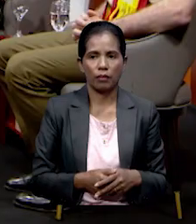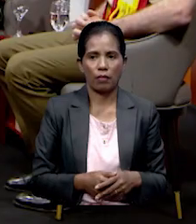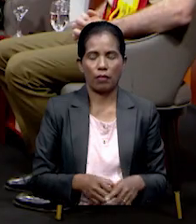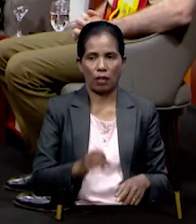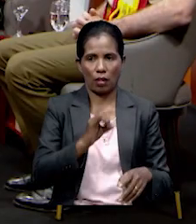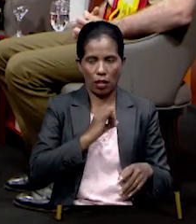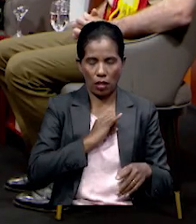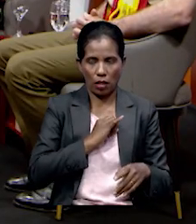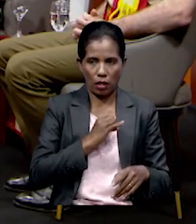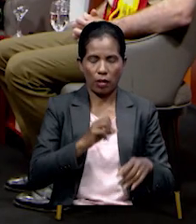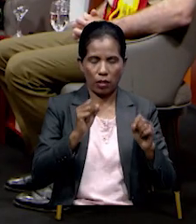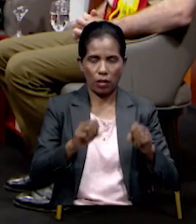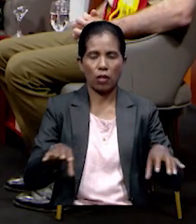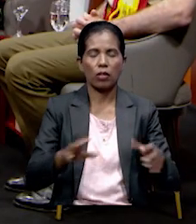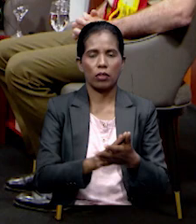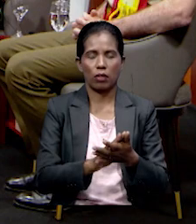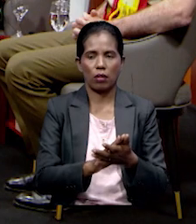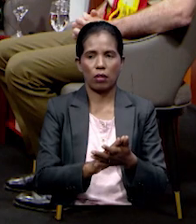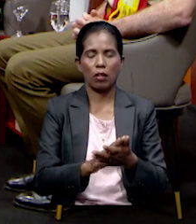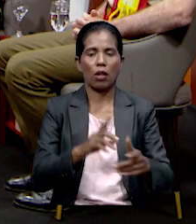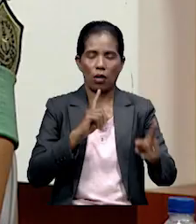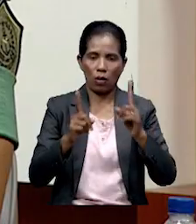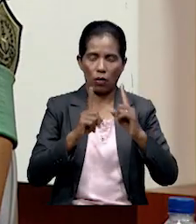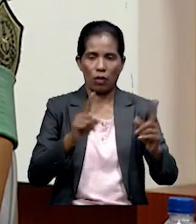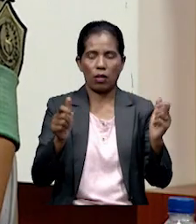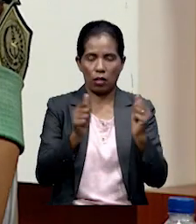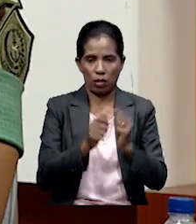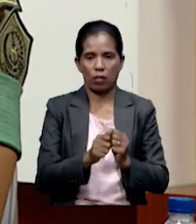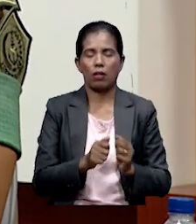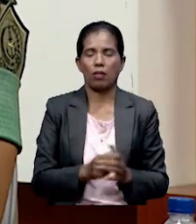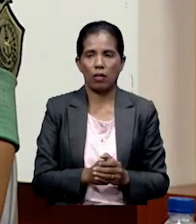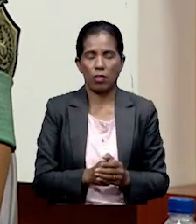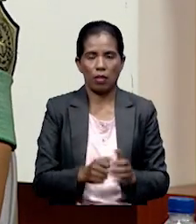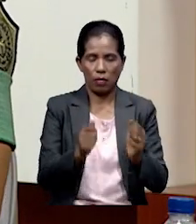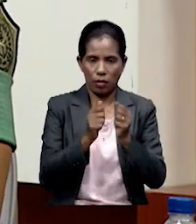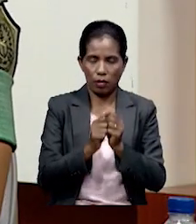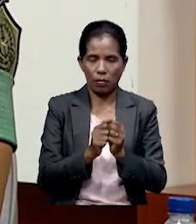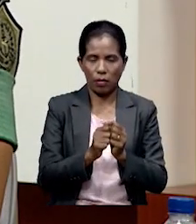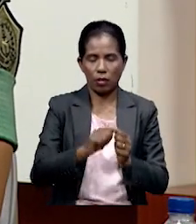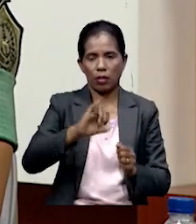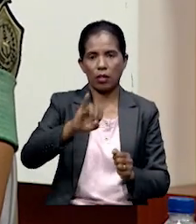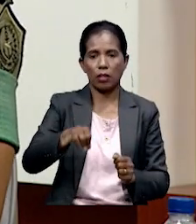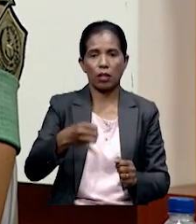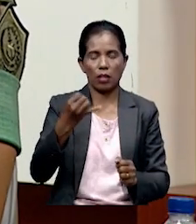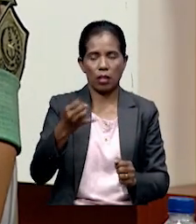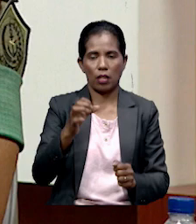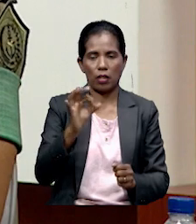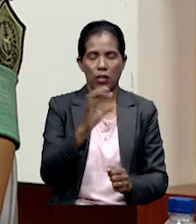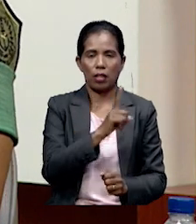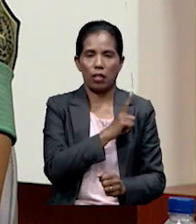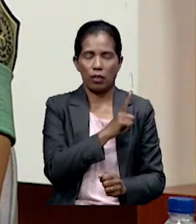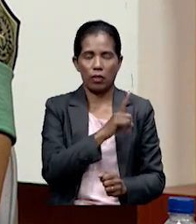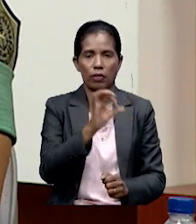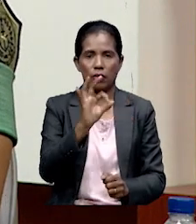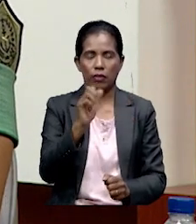sudah bicara pada saat courtesy call in the dark revised kemarin bersama juru valour bahwa kita